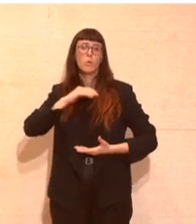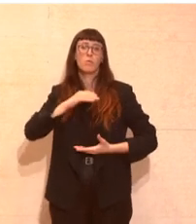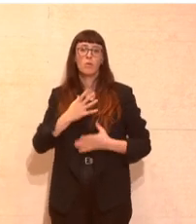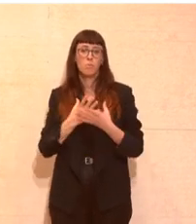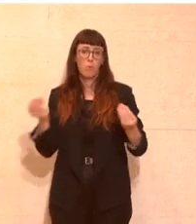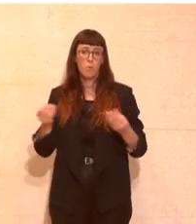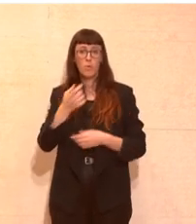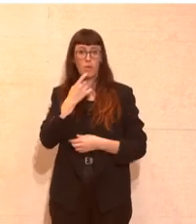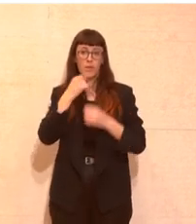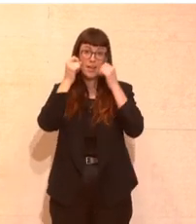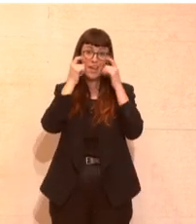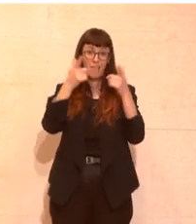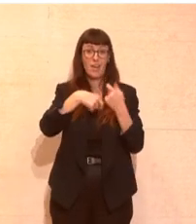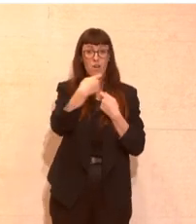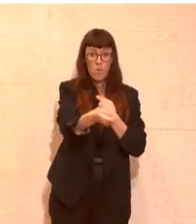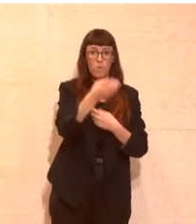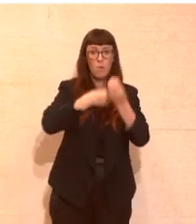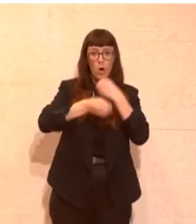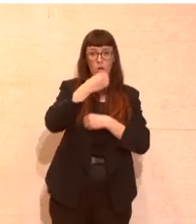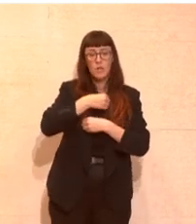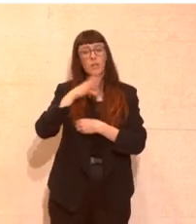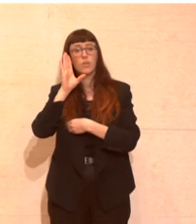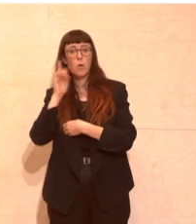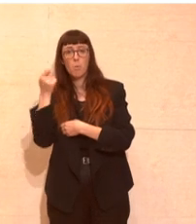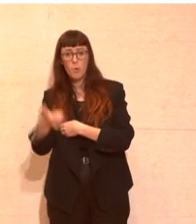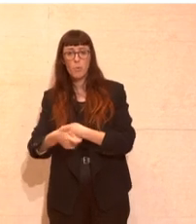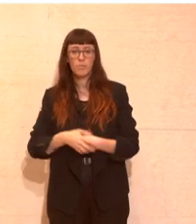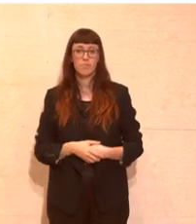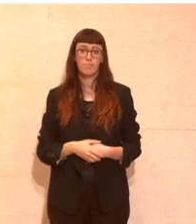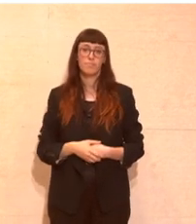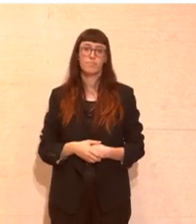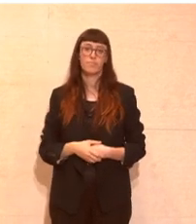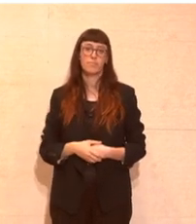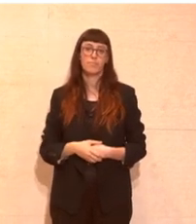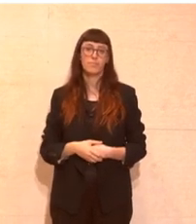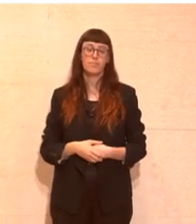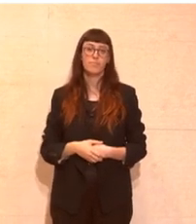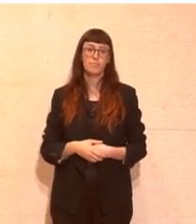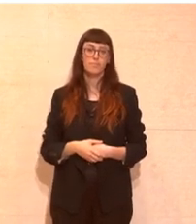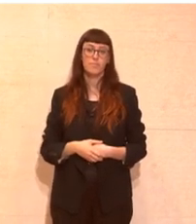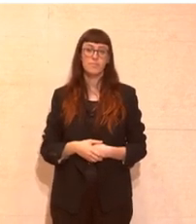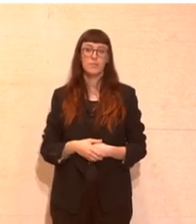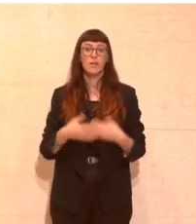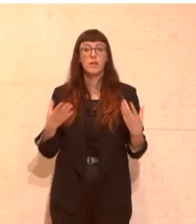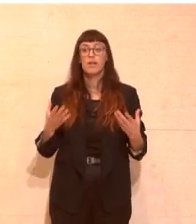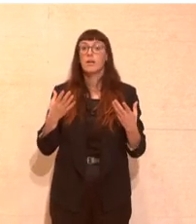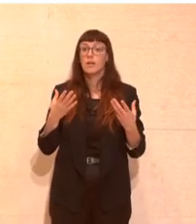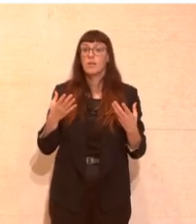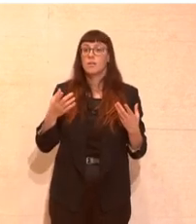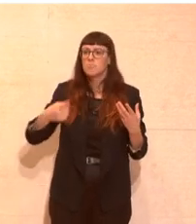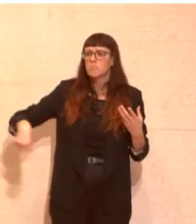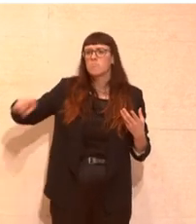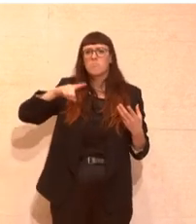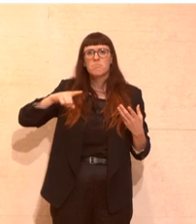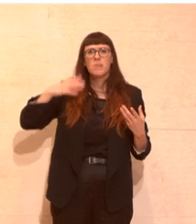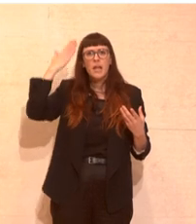pouvoir s'alimenter, très peu de temps à dormir. Et ces animaux, ce sont également des proies. Et on sait que dans